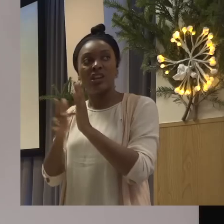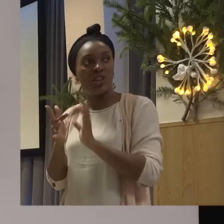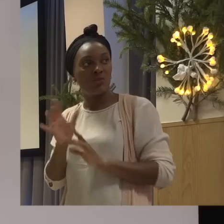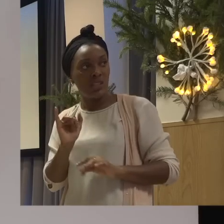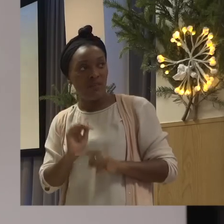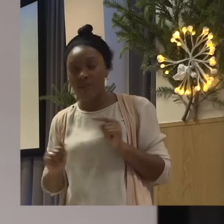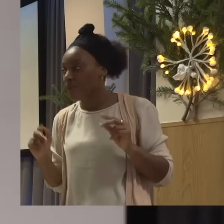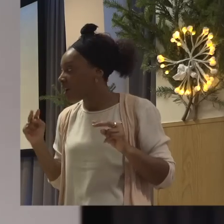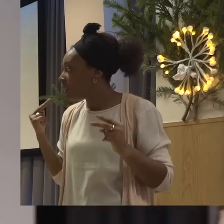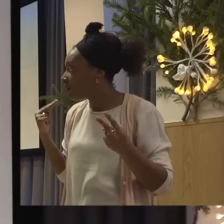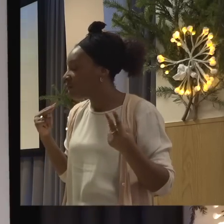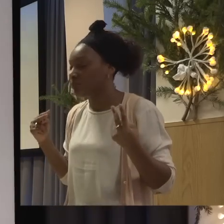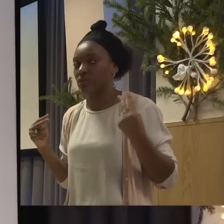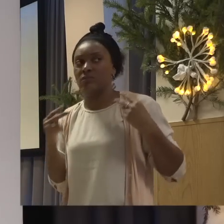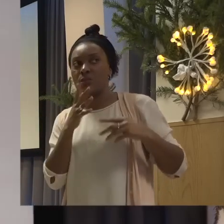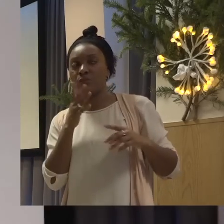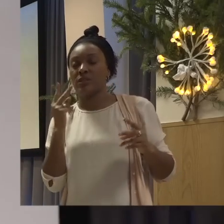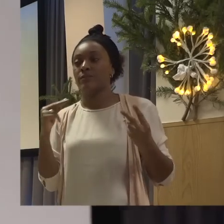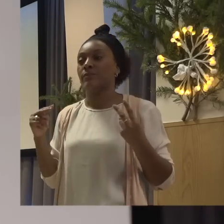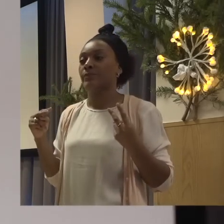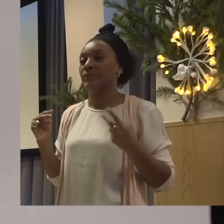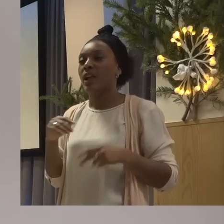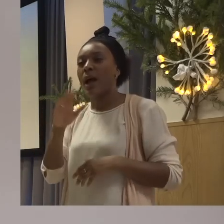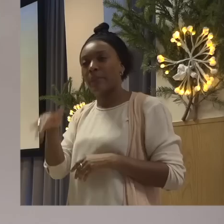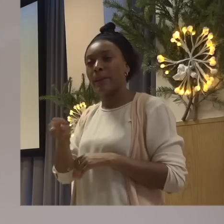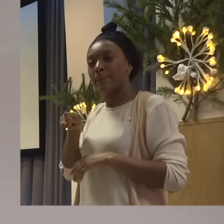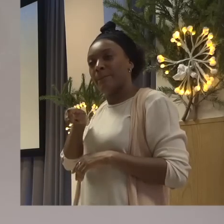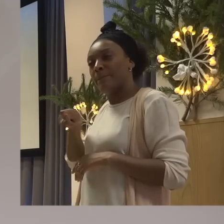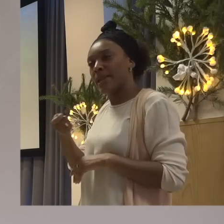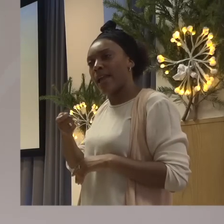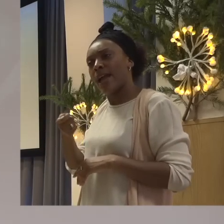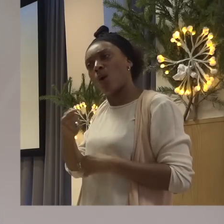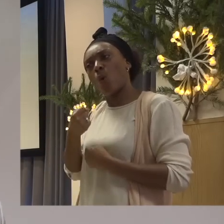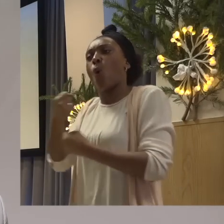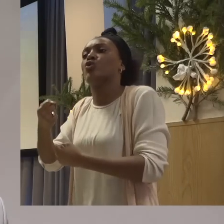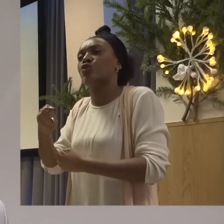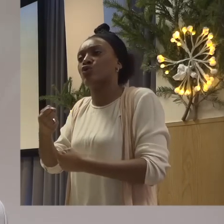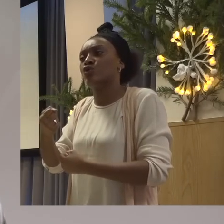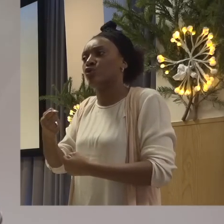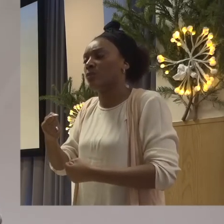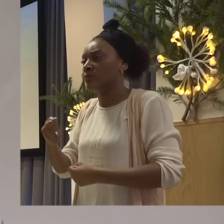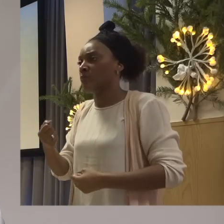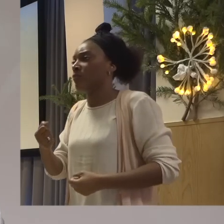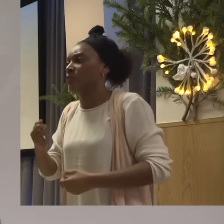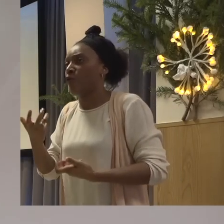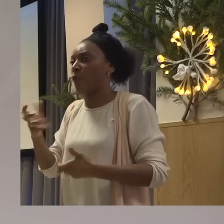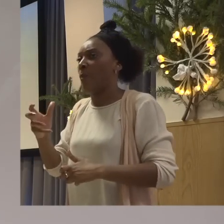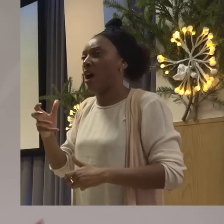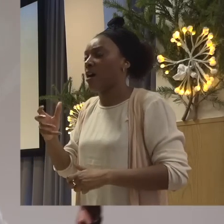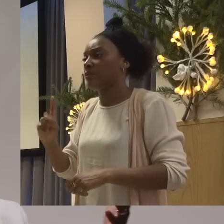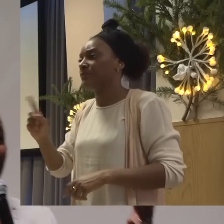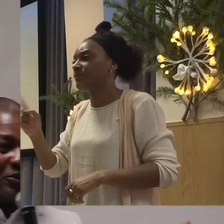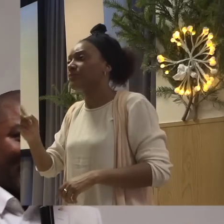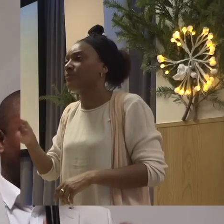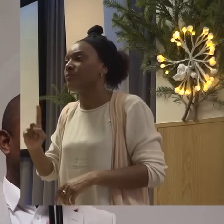Et quelques heures après, Pierre va oser quand même empêcher que cela n'arrive. Ils